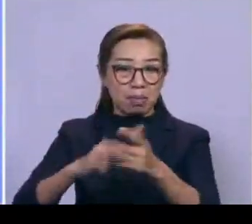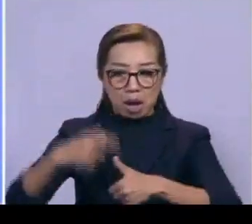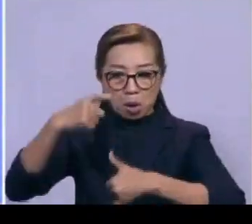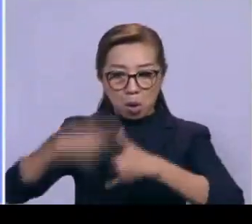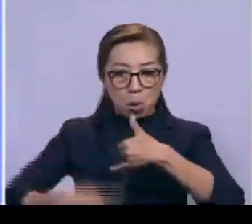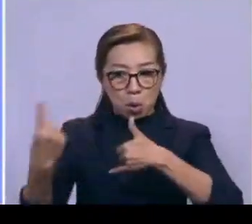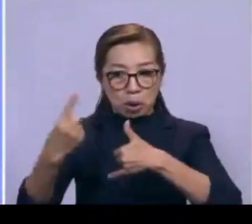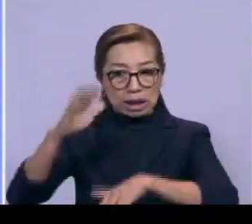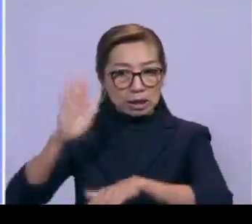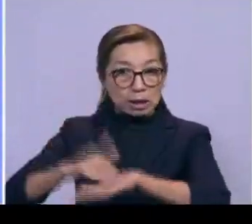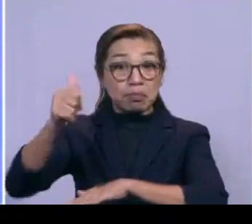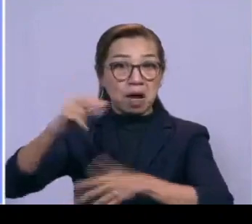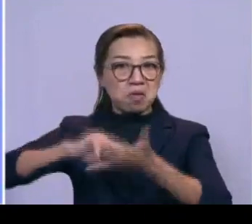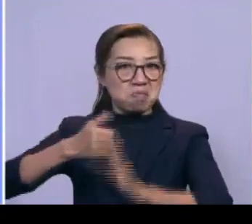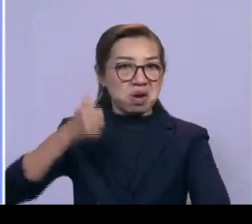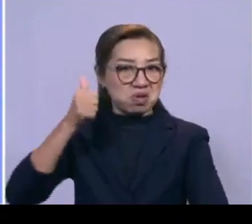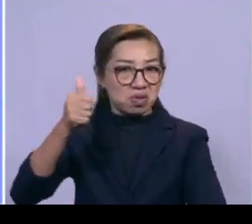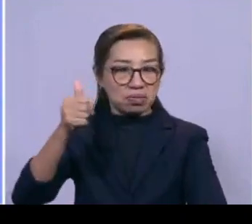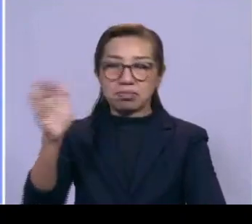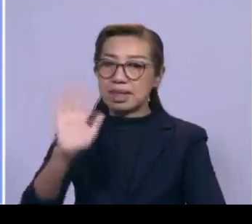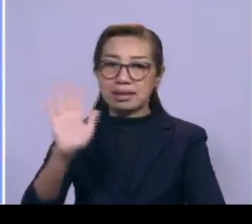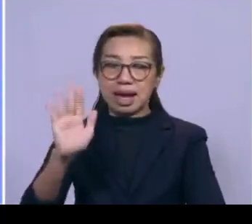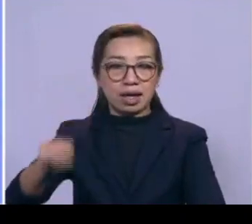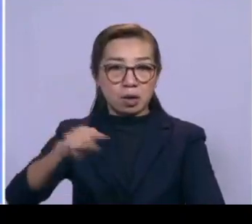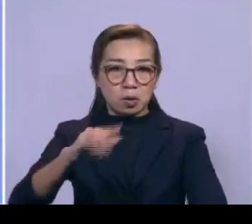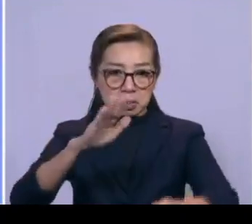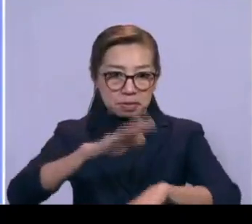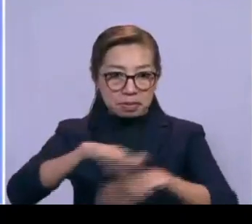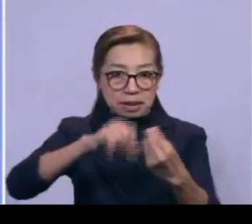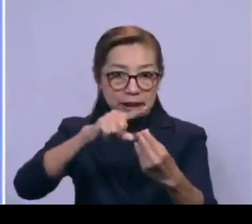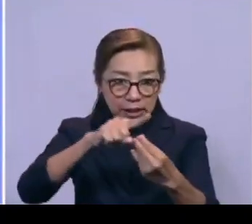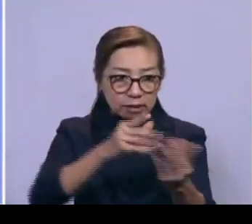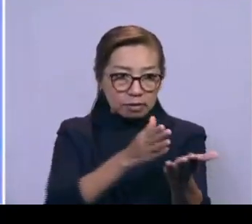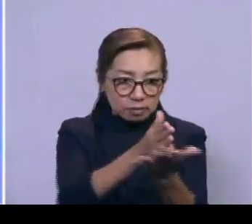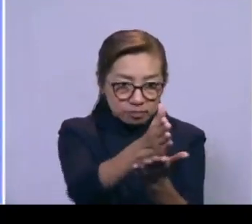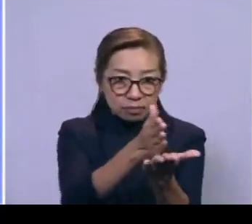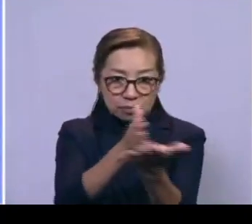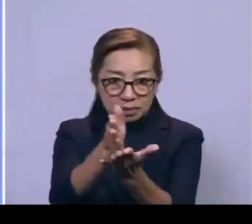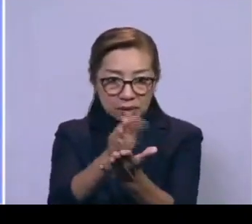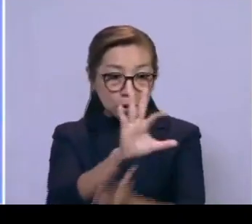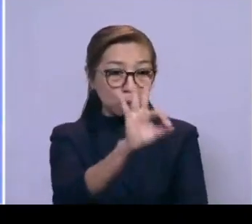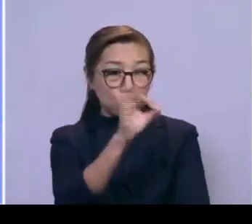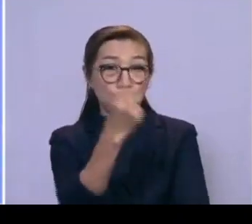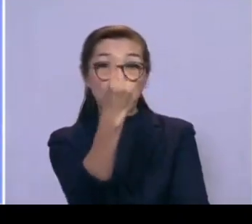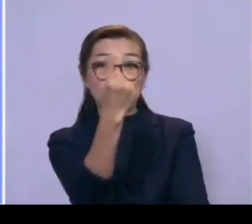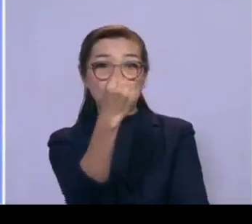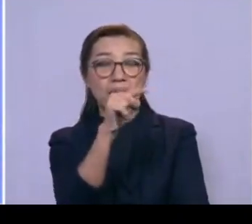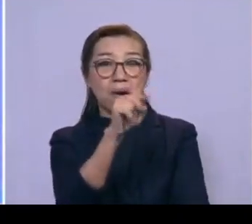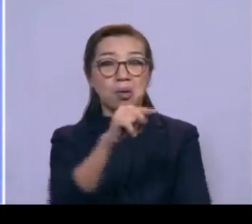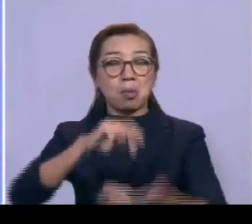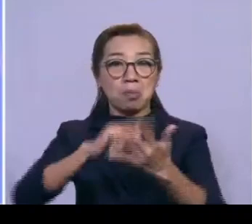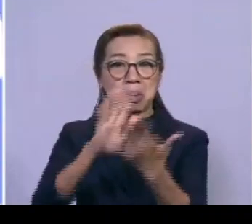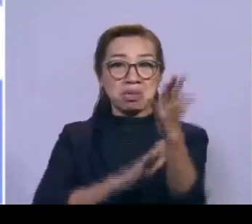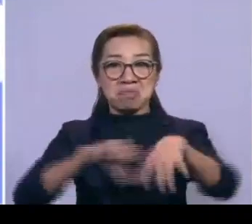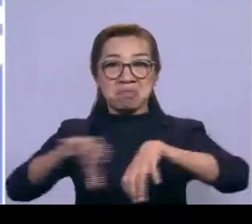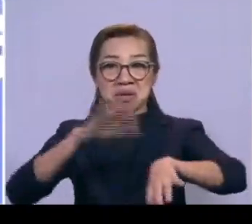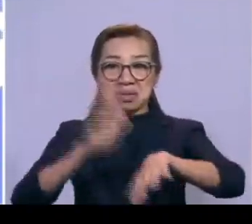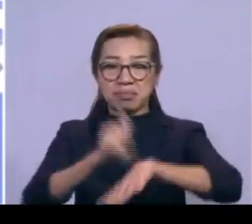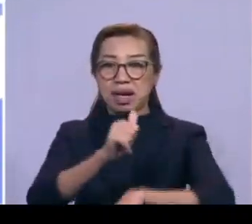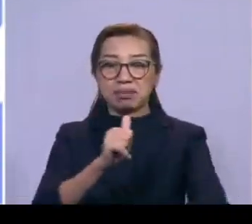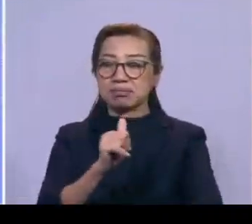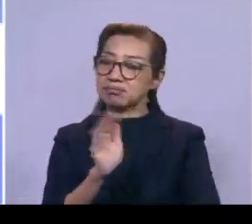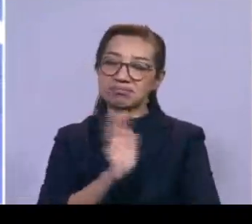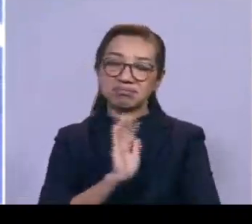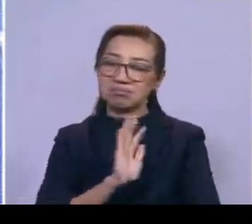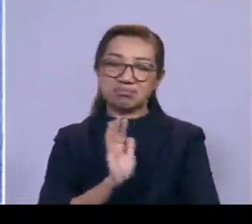เดียวแล้วจะถือว่าสุดยอดแน่นอนเอาคนเก่งเศรษฐกิจเฉพาะเรื่องนั้นเรื่องนี้คนเดียวมาแล้วบอกเก่งในการบริหารประเทศพ